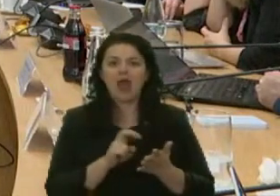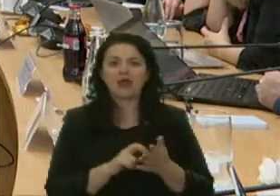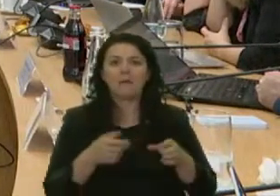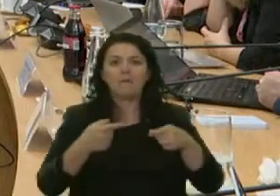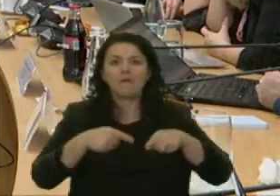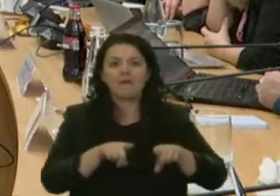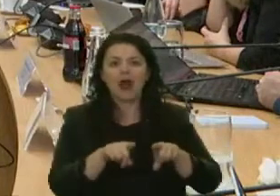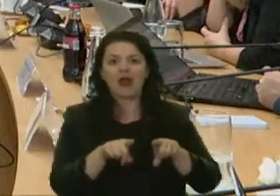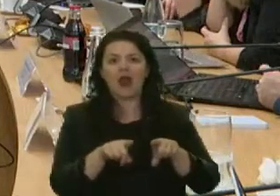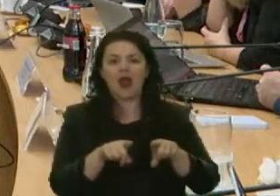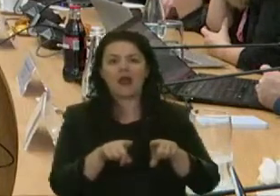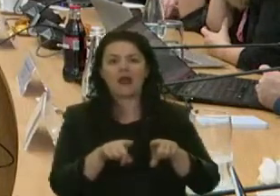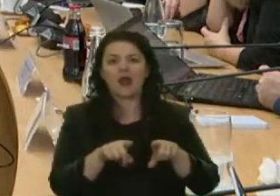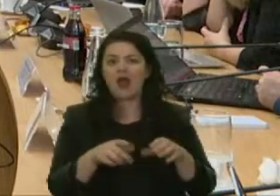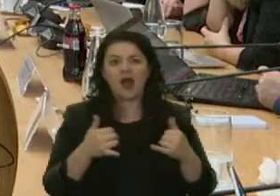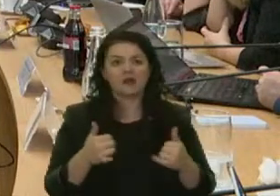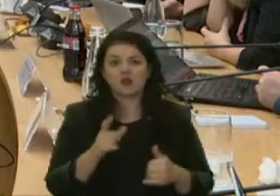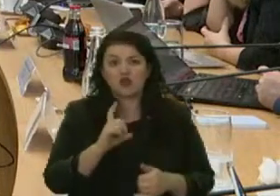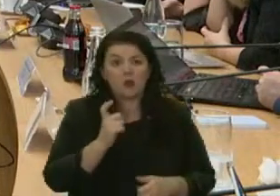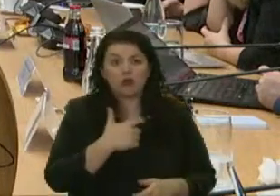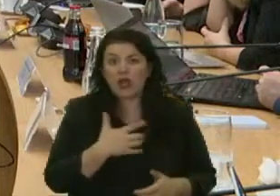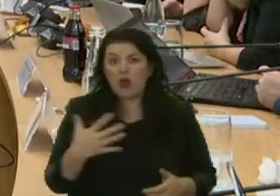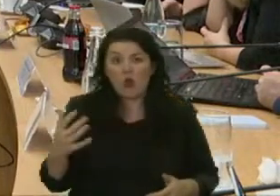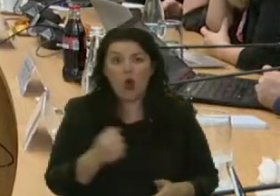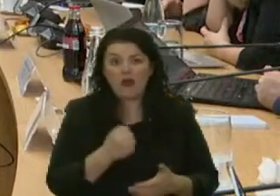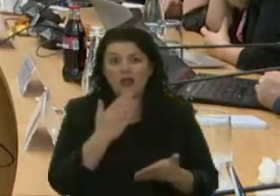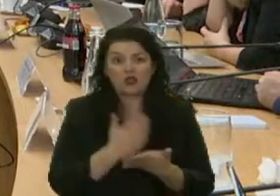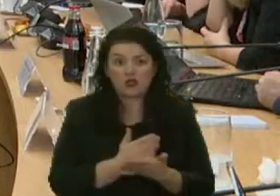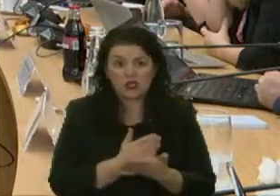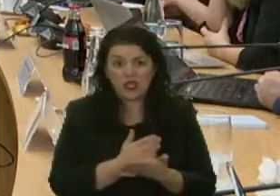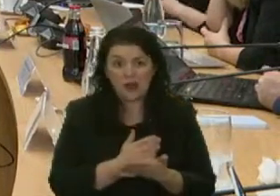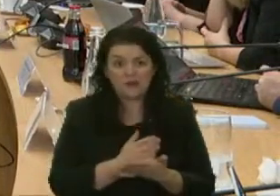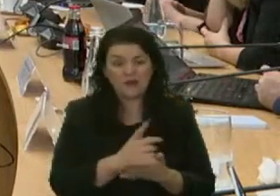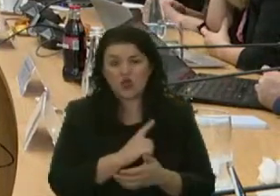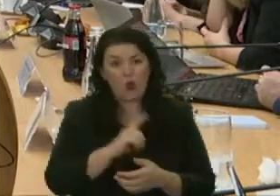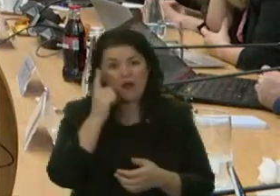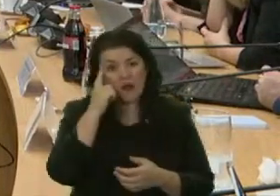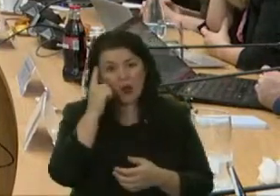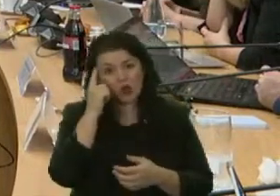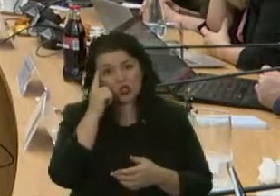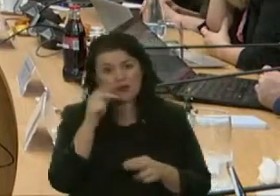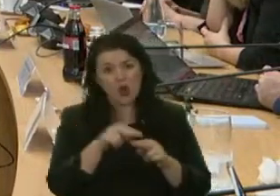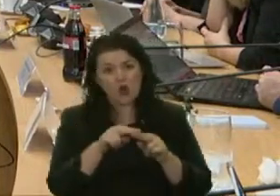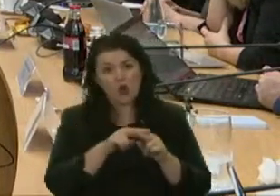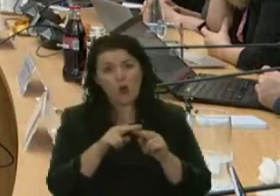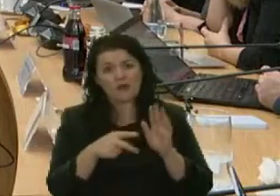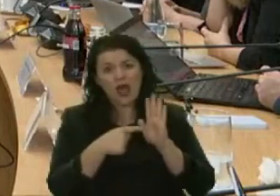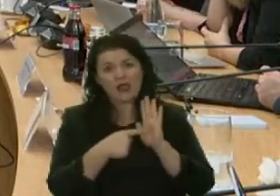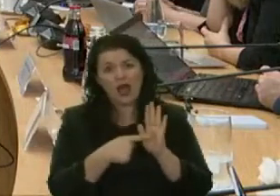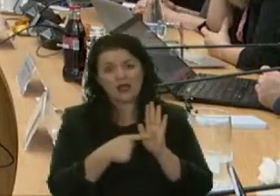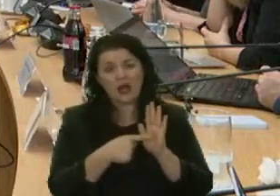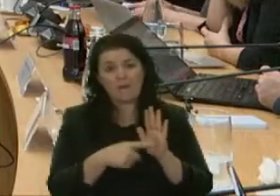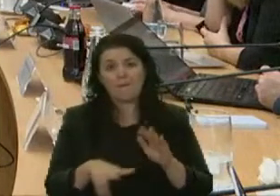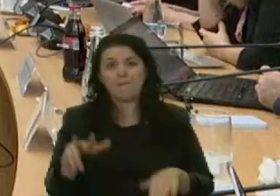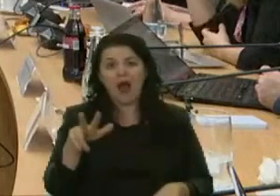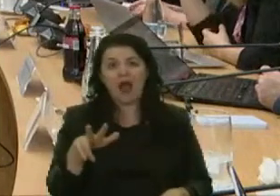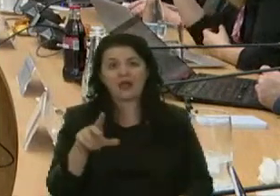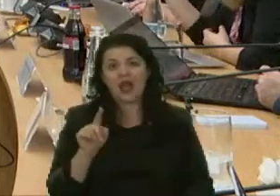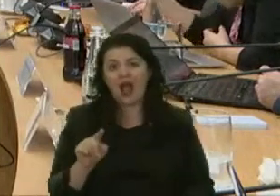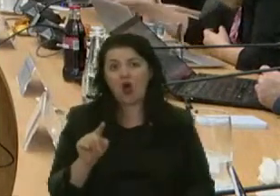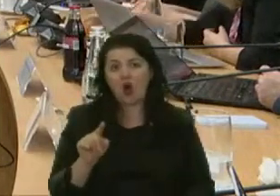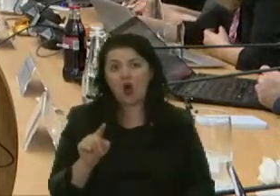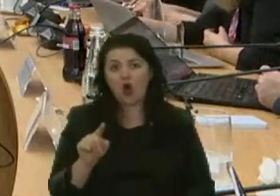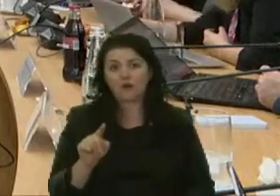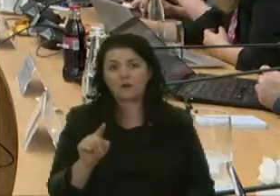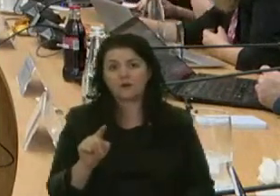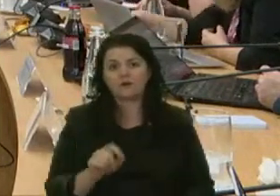paralel și astăzi nu putem să luăm niciun fel de decizie pentru că nu avem o notă conceptuală un concept la acum ar trebui să arate un parking acolo în în